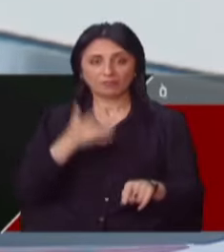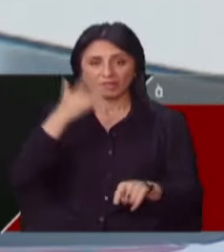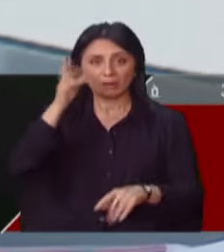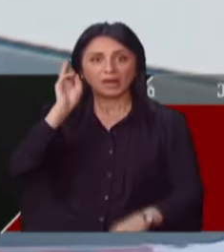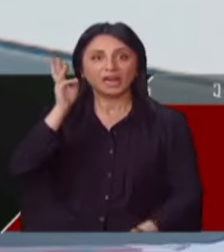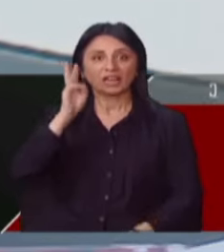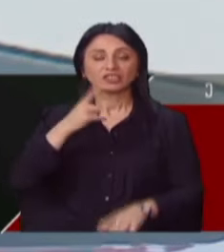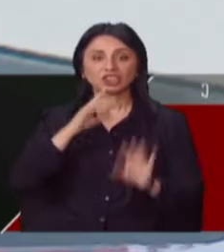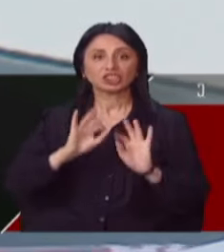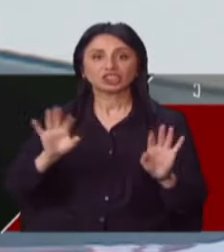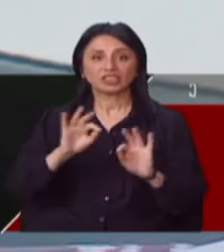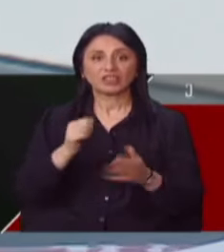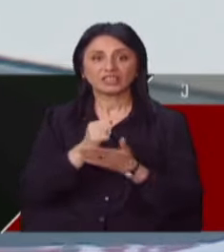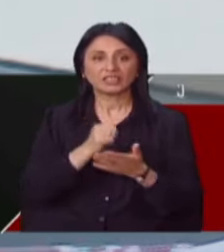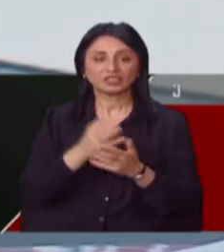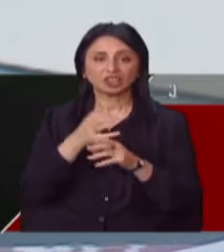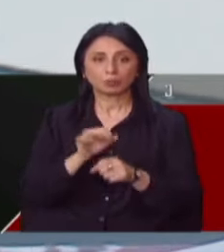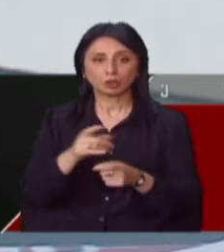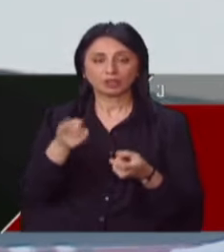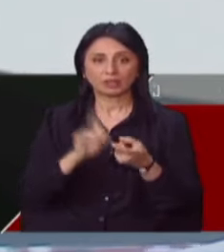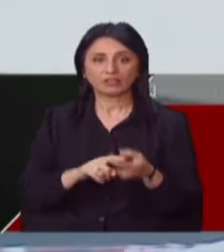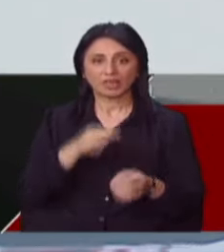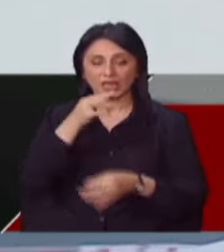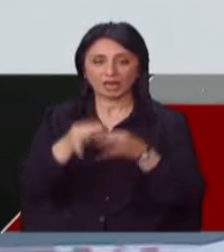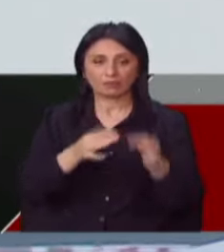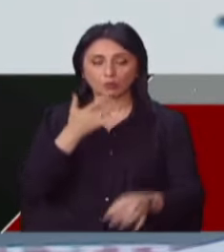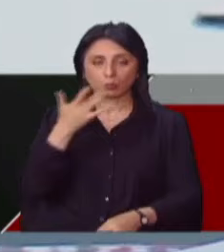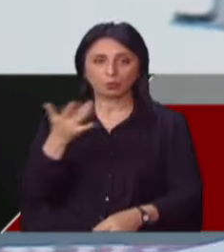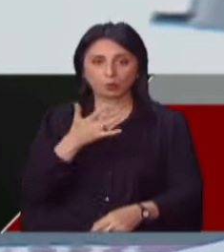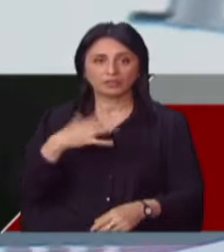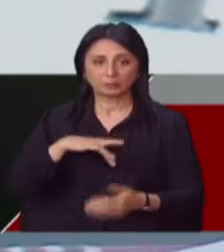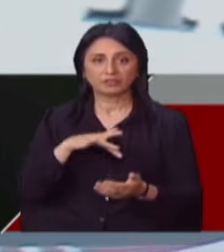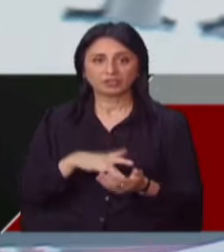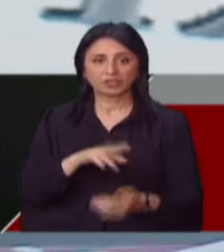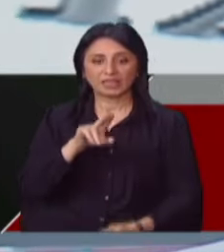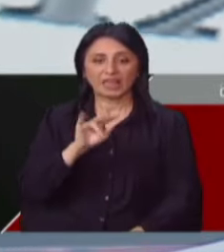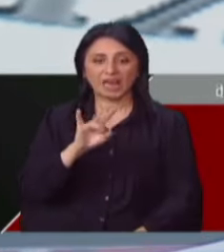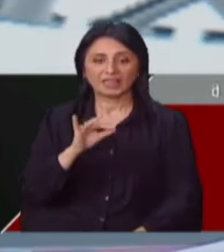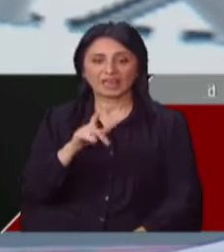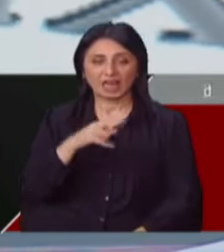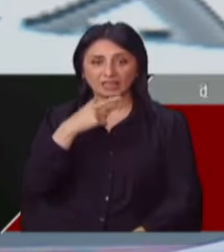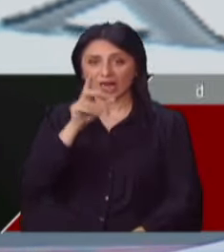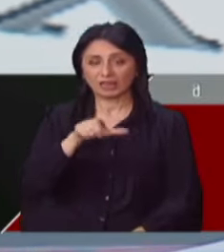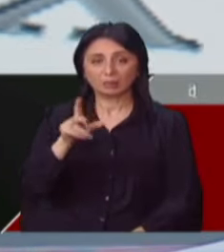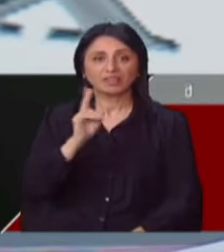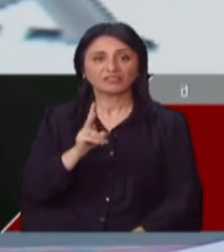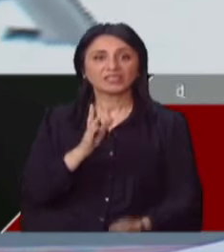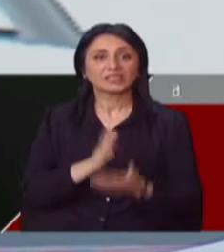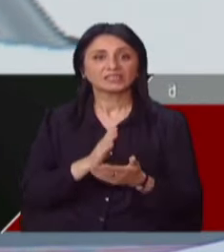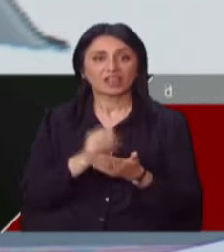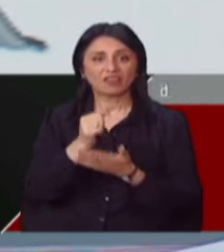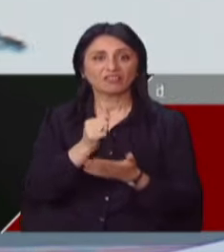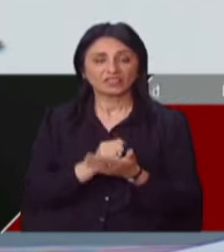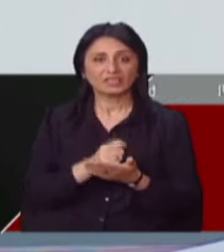ამერიკის ელჩის განცხადება სავიზო შეზღუდვასთან დაკავშირებით ეხმაურებიან პოლიტიკოსები თბილისში. რობინ დანიგანის თქმით, იმ ადამიანებს, რომლებსაც აქვთ